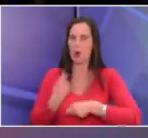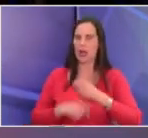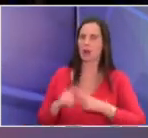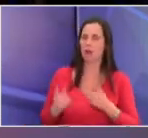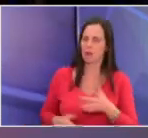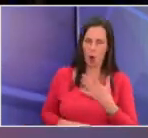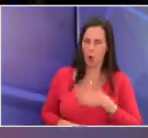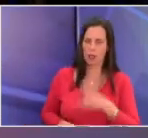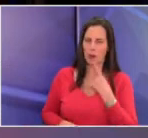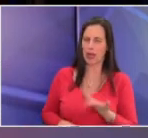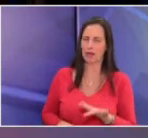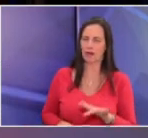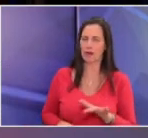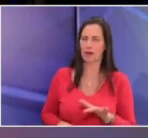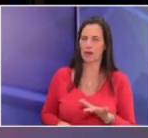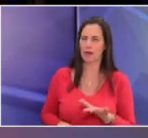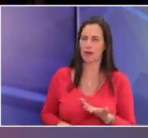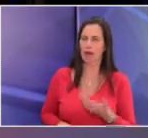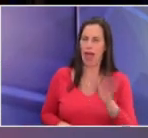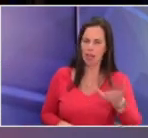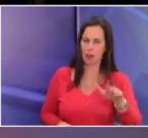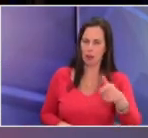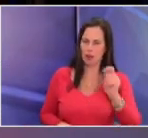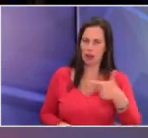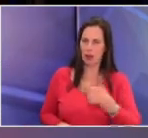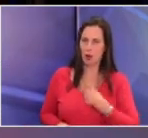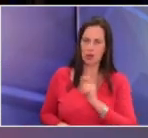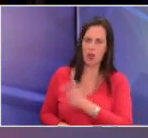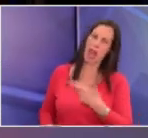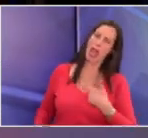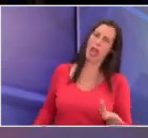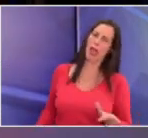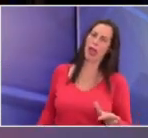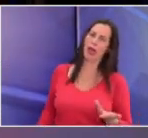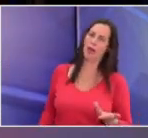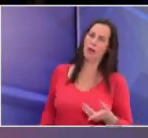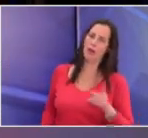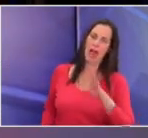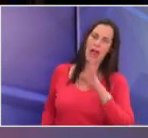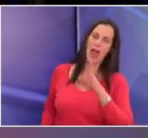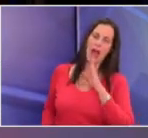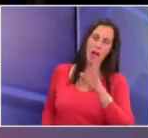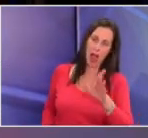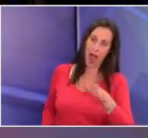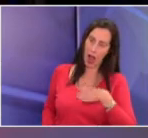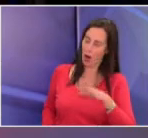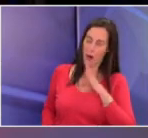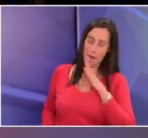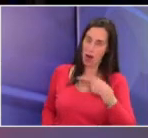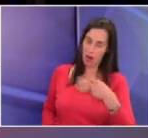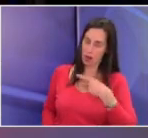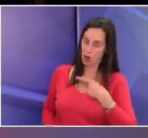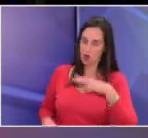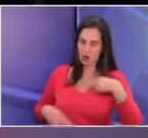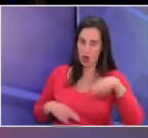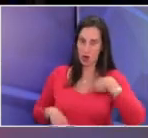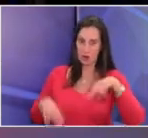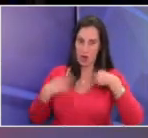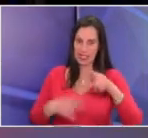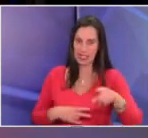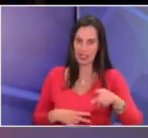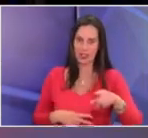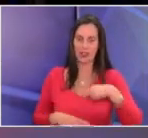החינוך יביא? אבל זה תוכניות לימודים. זה לא רק תוכניות לימודים, זה לא רק מתמטיקה ואנגלית. שיכניסו, שיקחו את זה בתור פרויקט, מלחמה באלימות, מגיל 3. לא